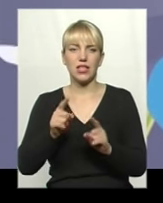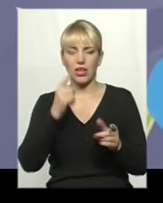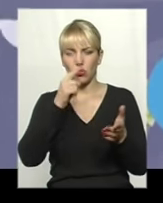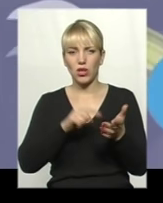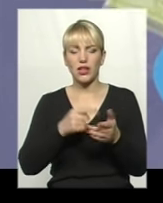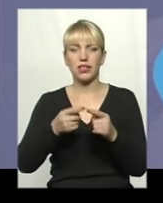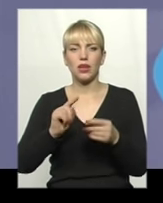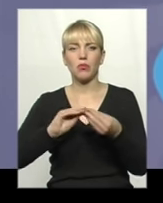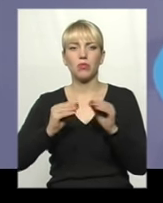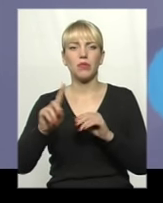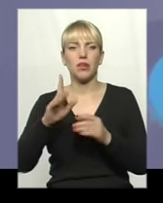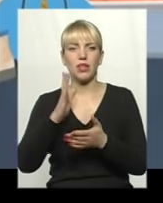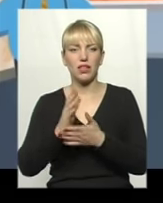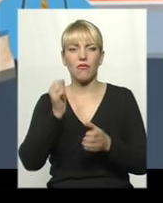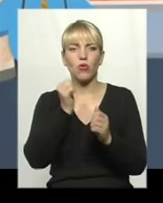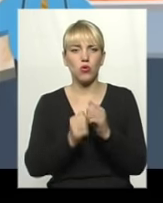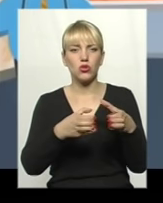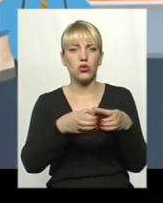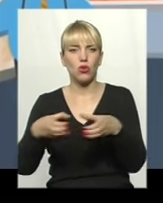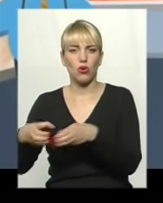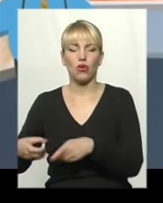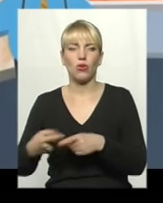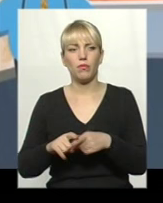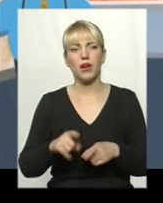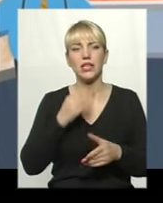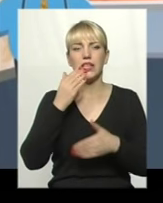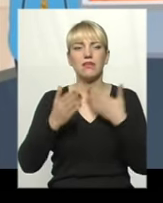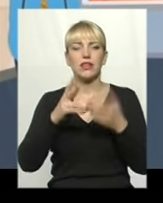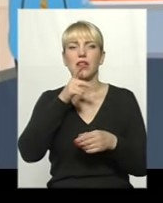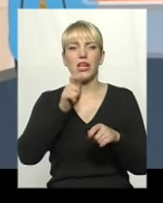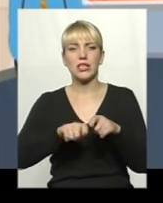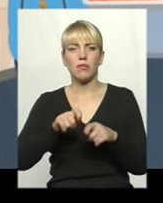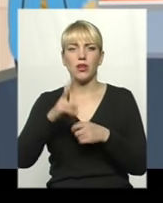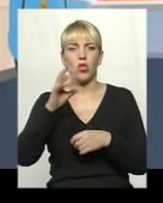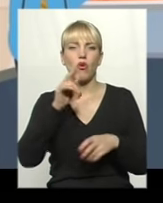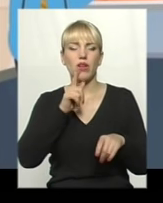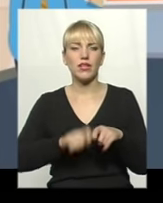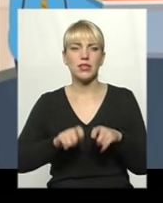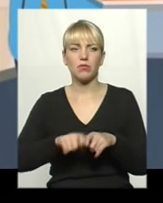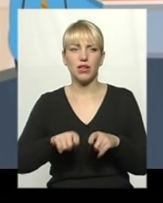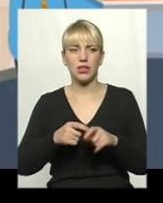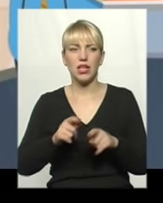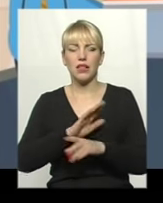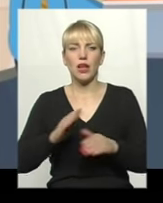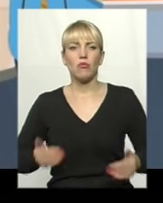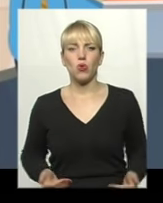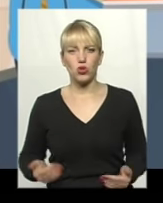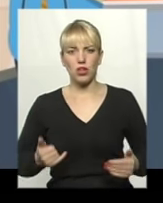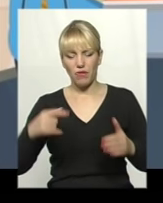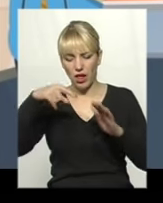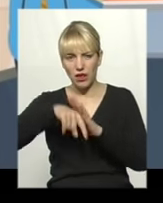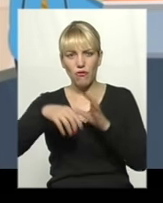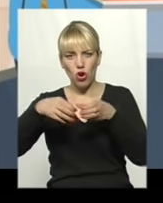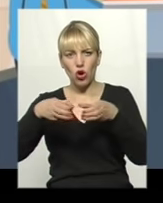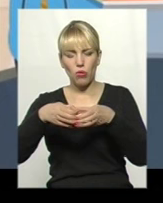проблем, що є у конкретної громади? Пан Михайло звертався до експертів, але експерти, не проживаючи у громаді, не могли достеменно